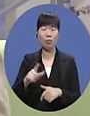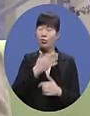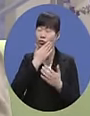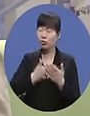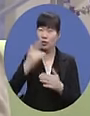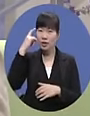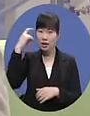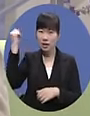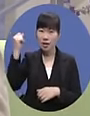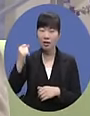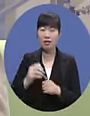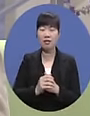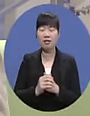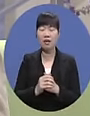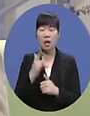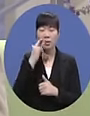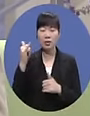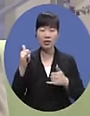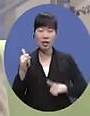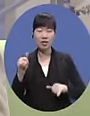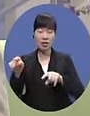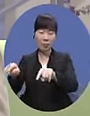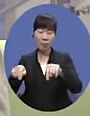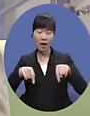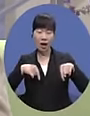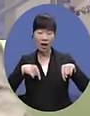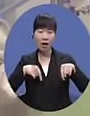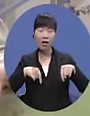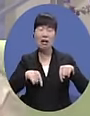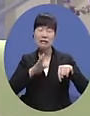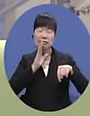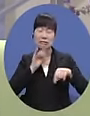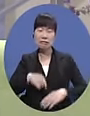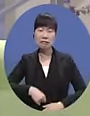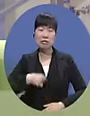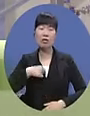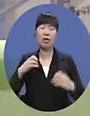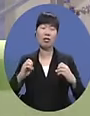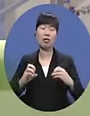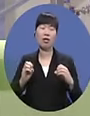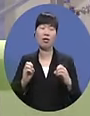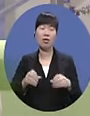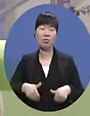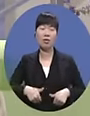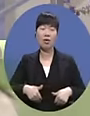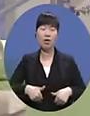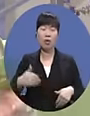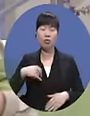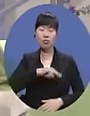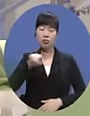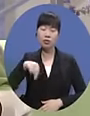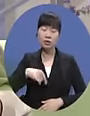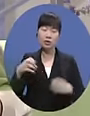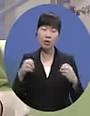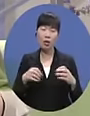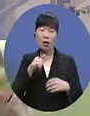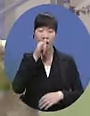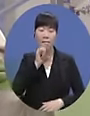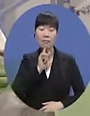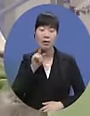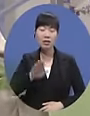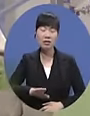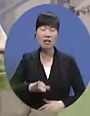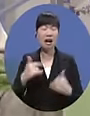중요하게 생각하냐면요. 부모와 자녀 간에는요, 진솔한 대화가 필요해요. 근데 우리는요, 대화를 하고 있다고 하면서